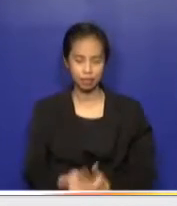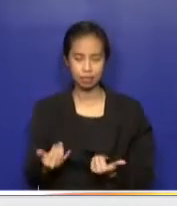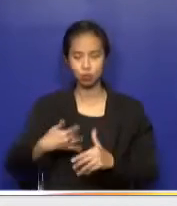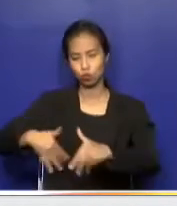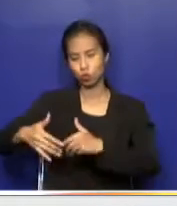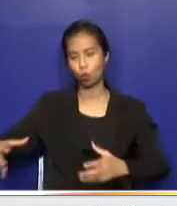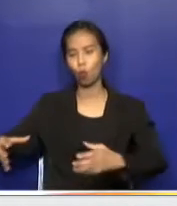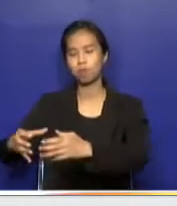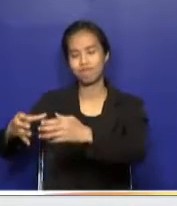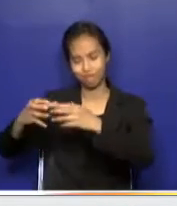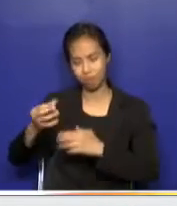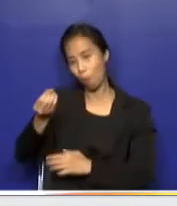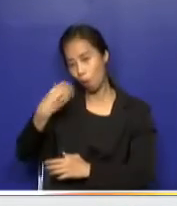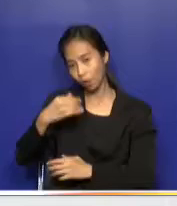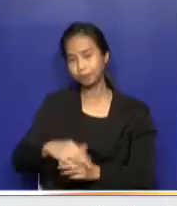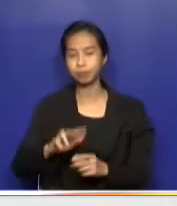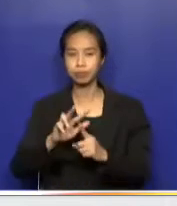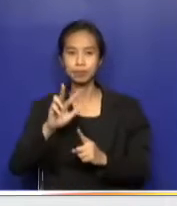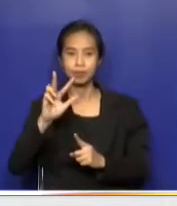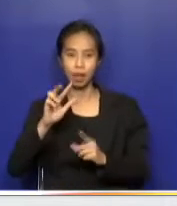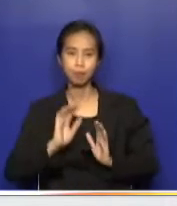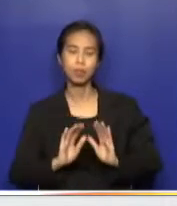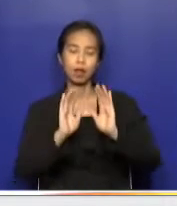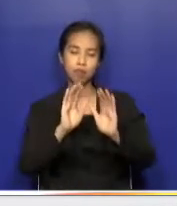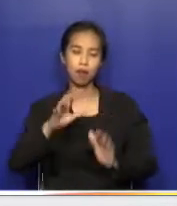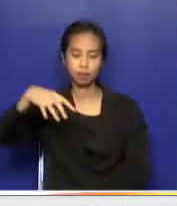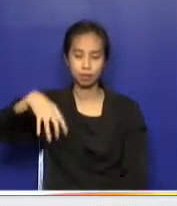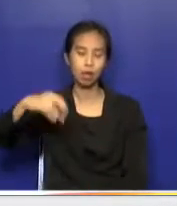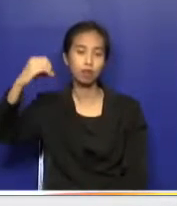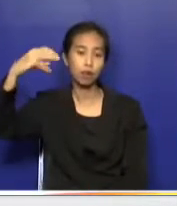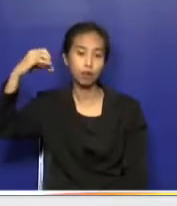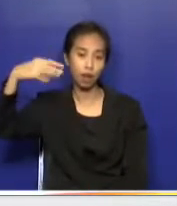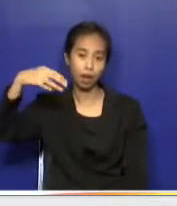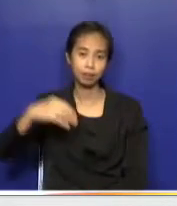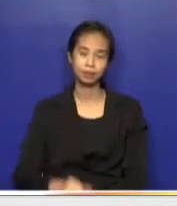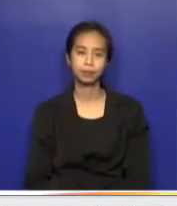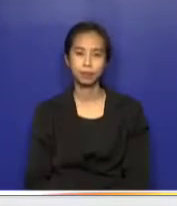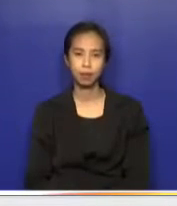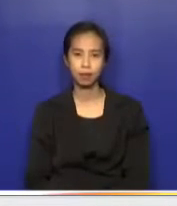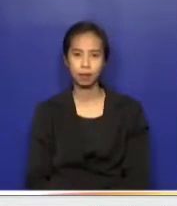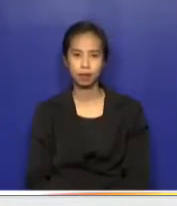นะครับผมเรื่องที่3ครับฝากไปยังการไฟฟ้าส่วนภูมิภาคนะครับไปยัง